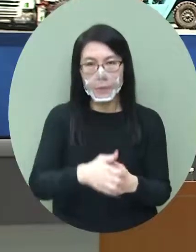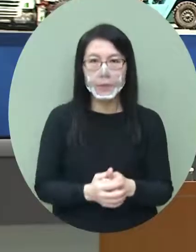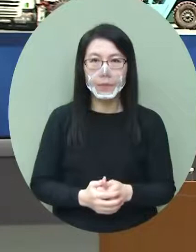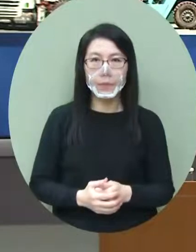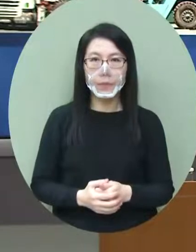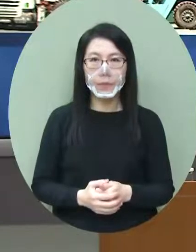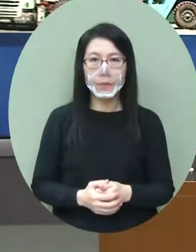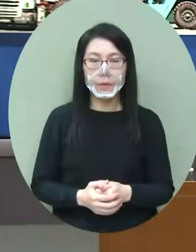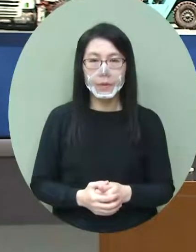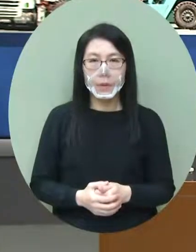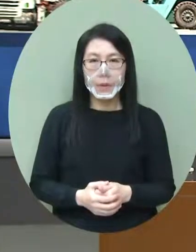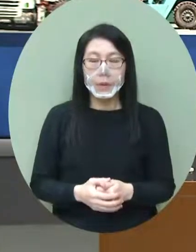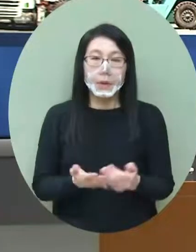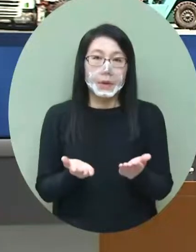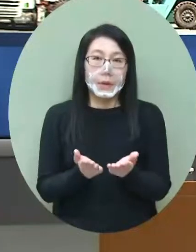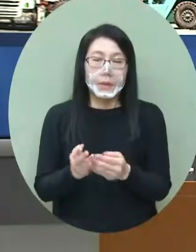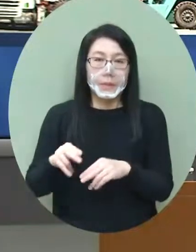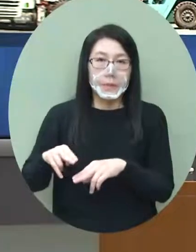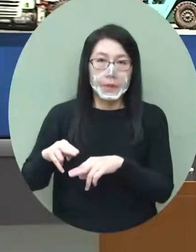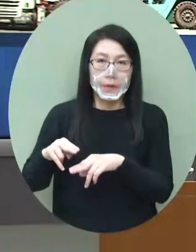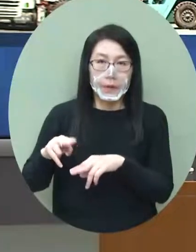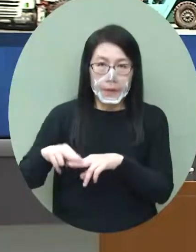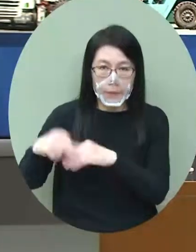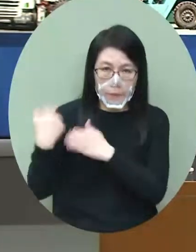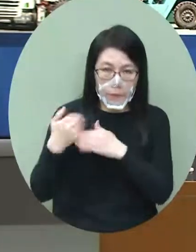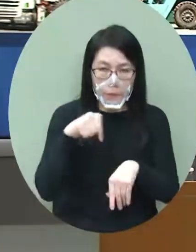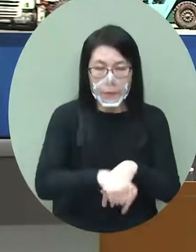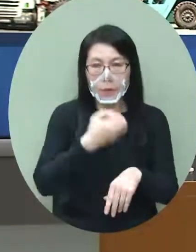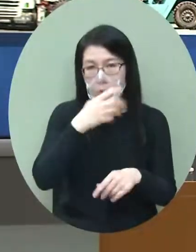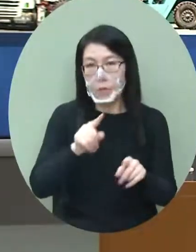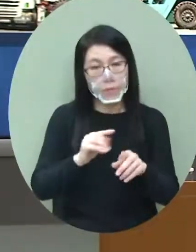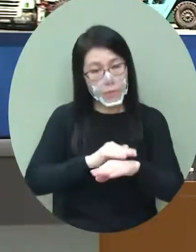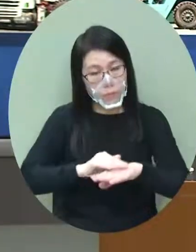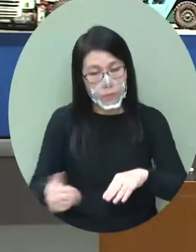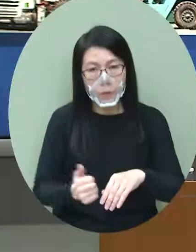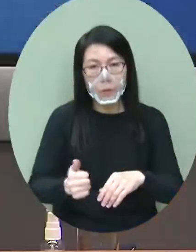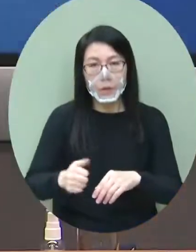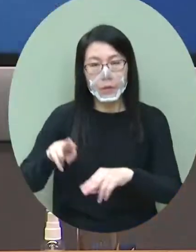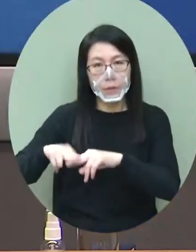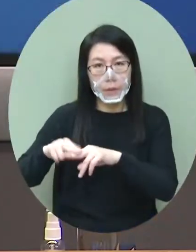局长，谢谢特首。为了保障内地公港物资的供应稳定，